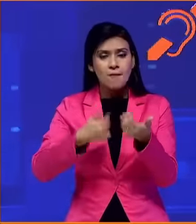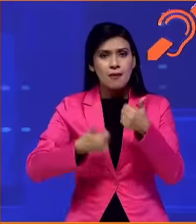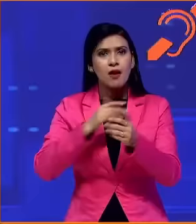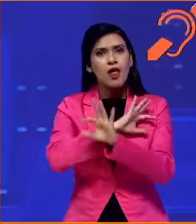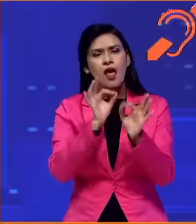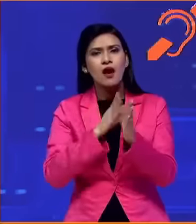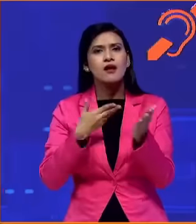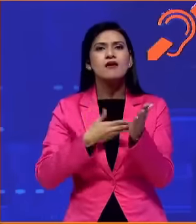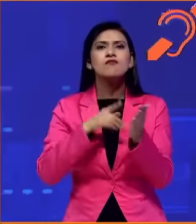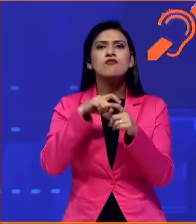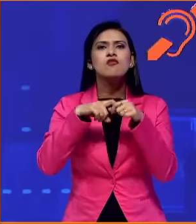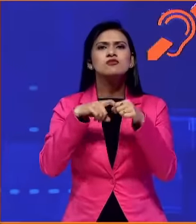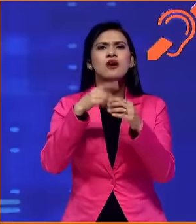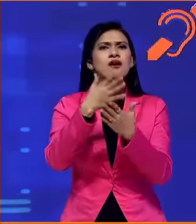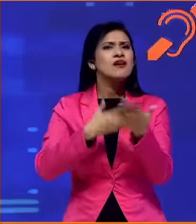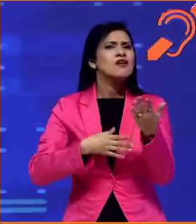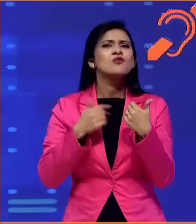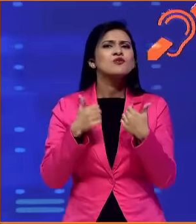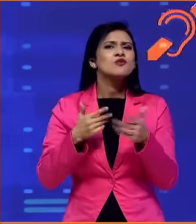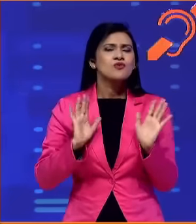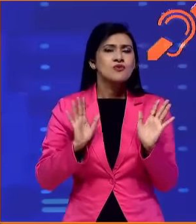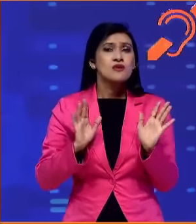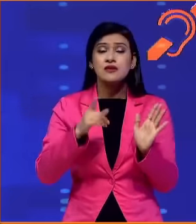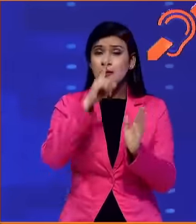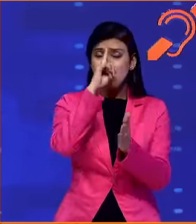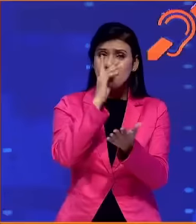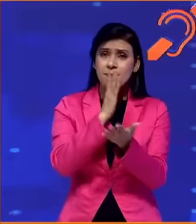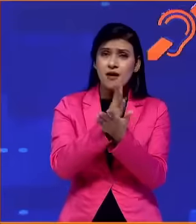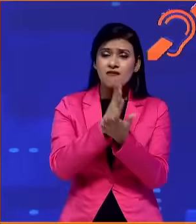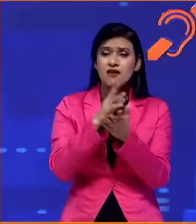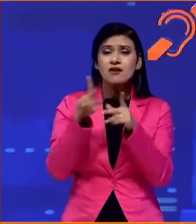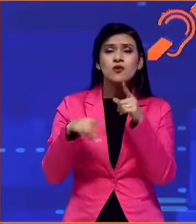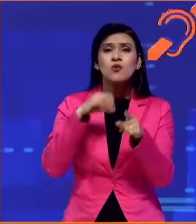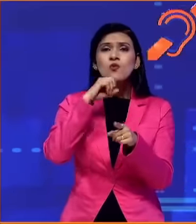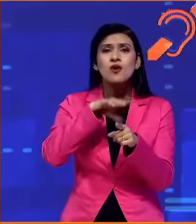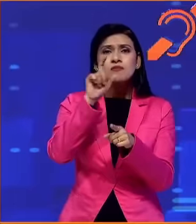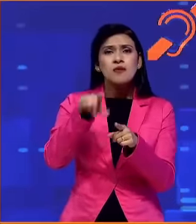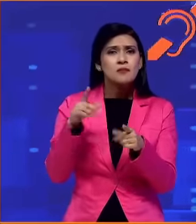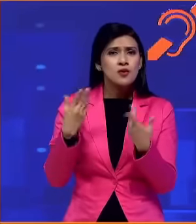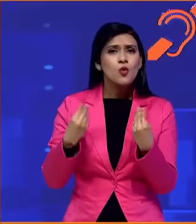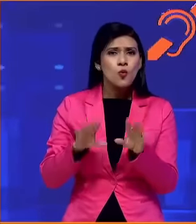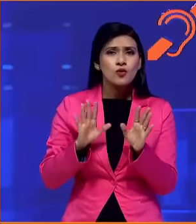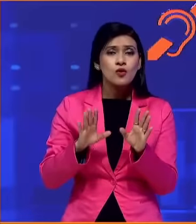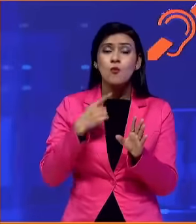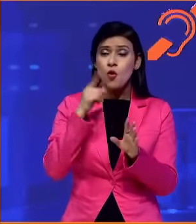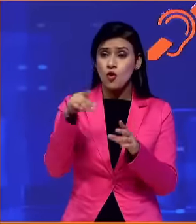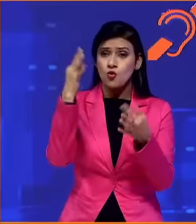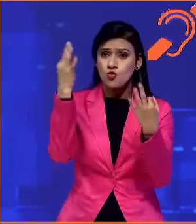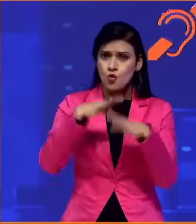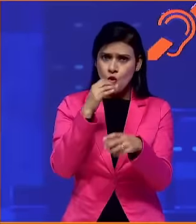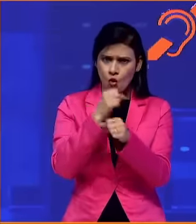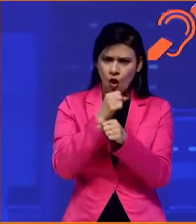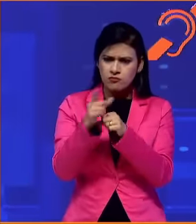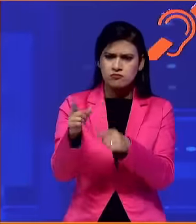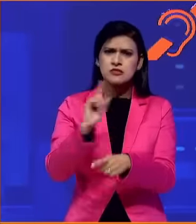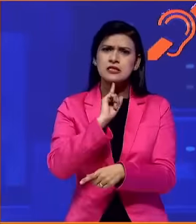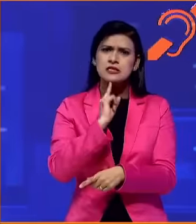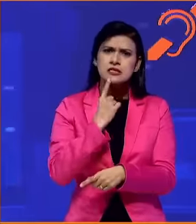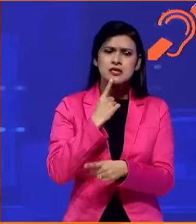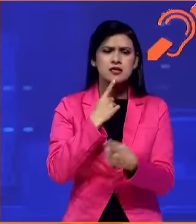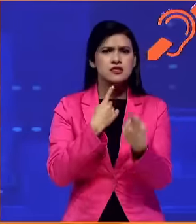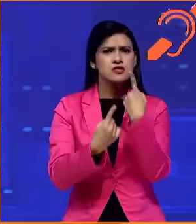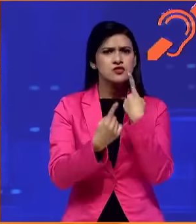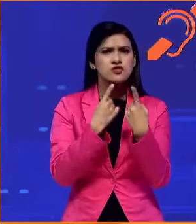सकता।यहबहुत निराशाजनकहै।उसधारणाको दूरकरनाआवश्यकहै।लेकिनगठितनईसरकारको कार्रवाईकरनीचाहिए। ठोसकदम